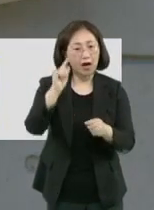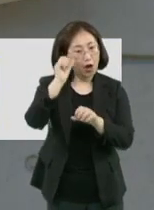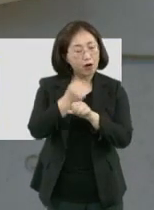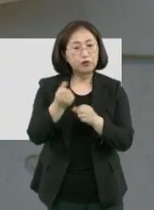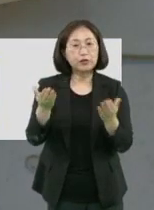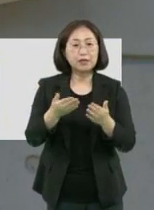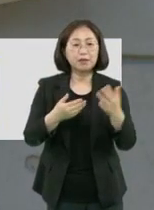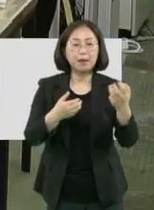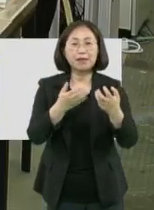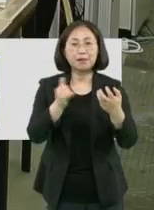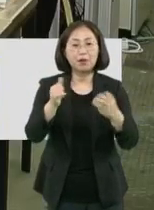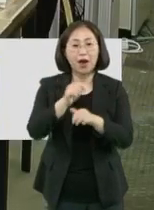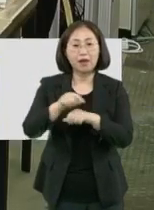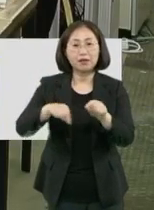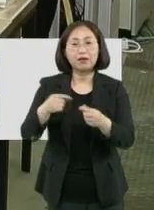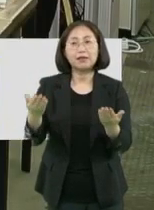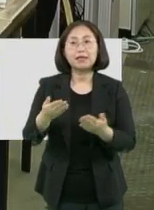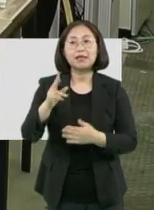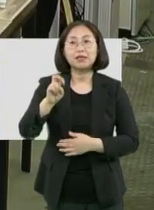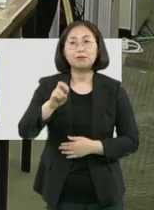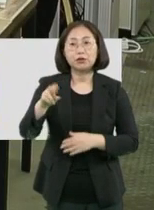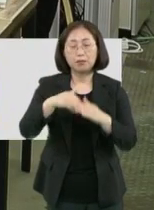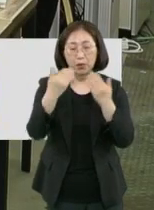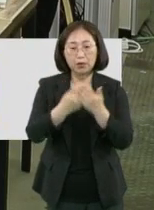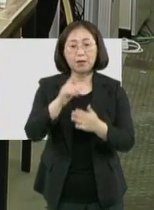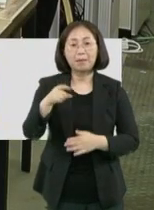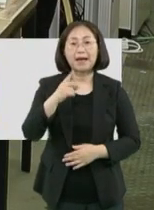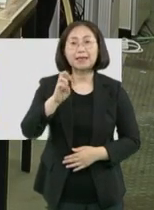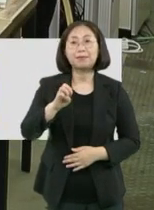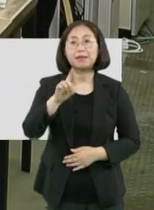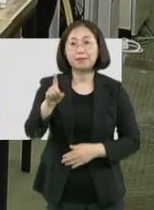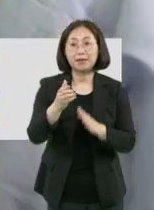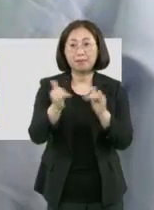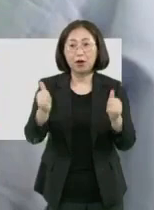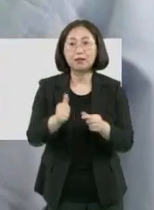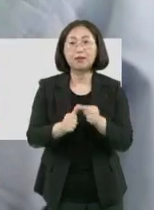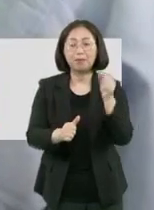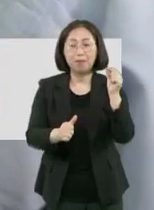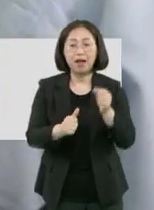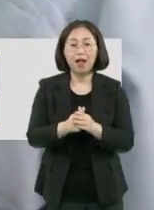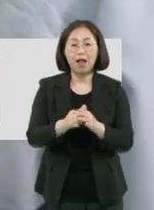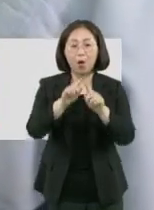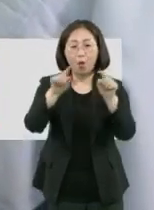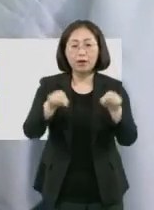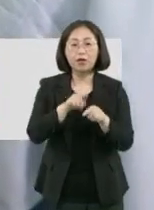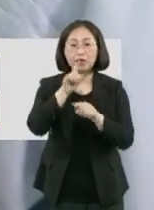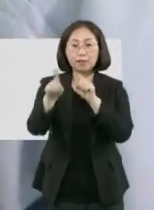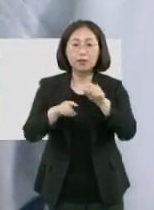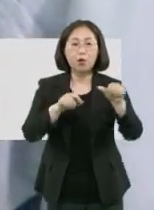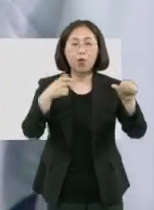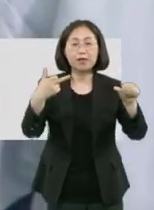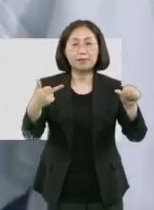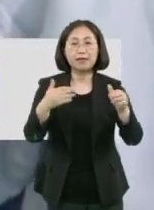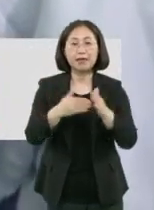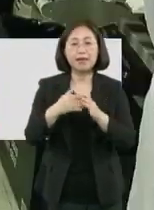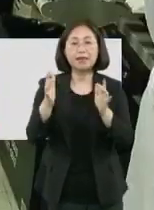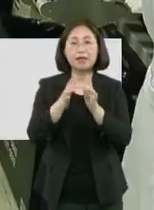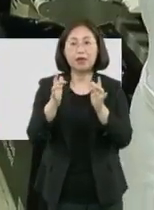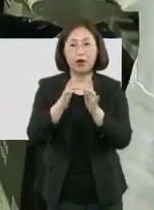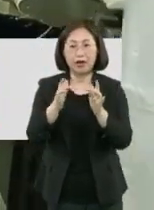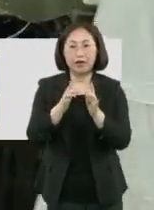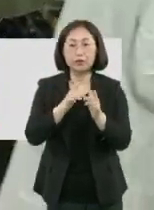연구직 80명, 행정직 22명 등 모두 131명을 선발하며 원서 접수는 오는 17일까지